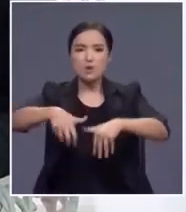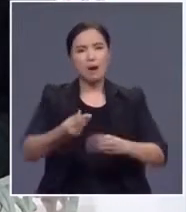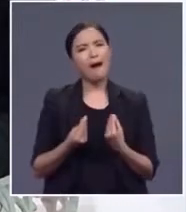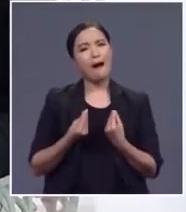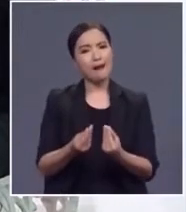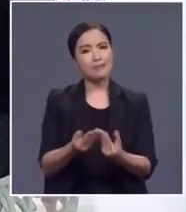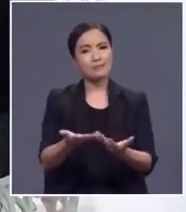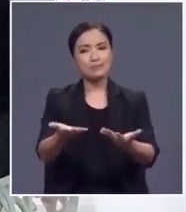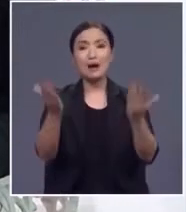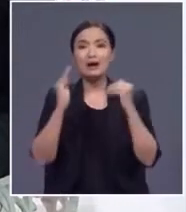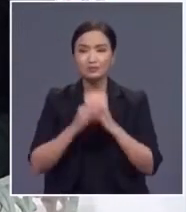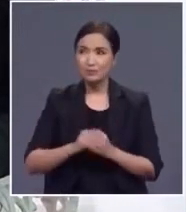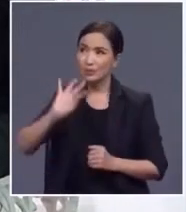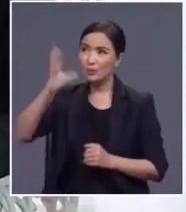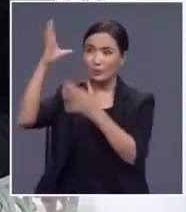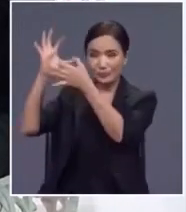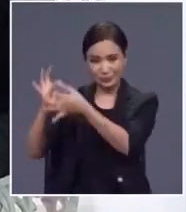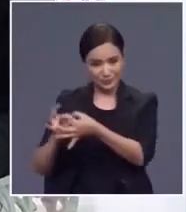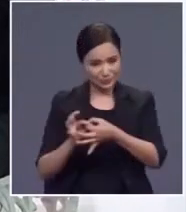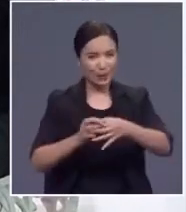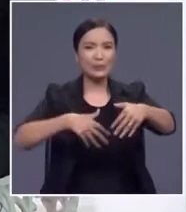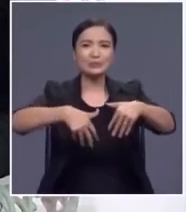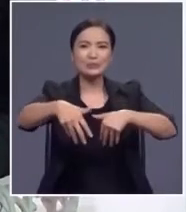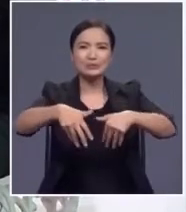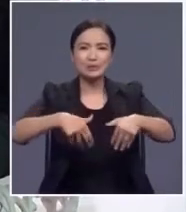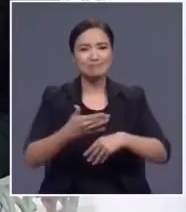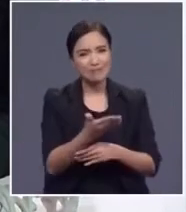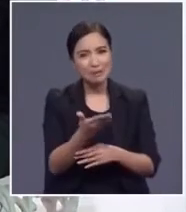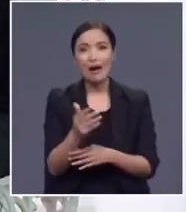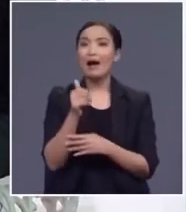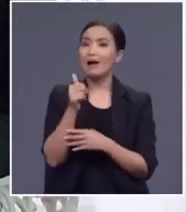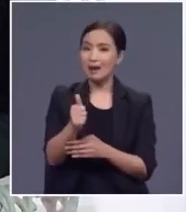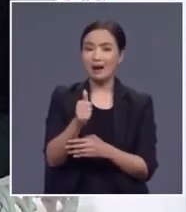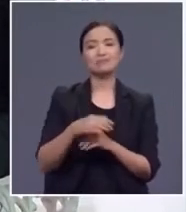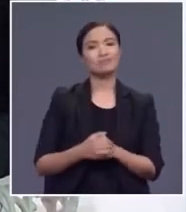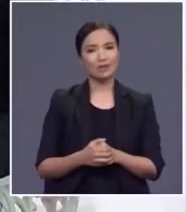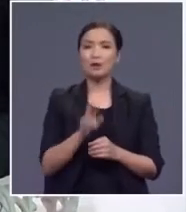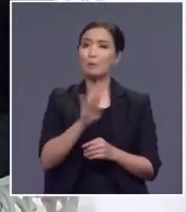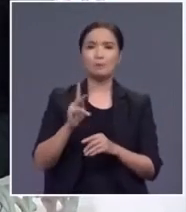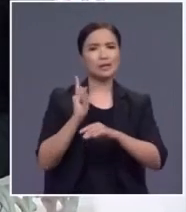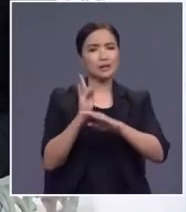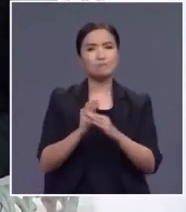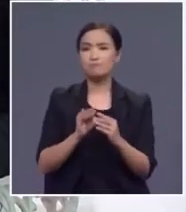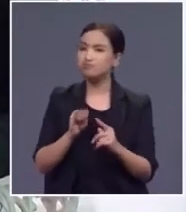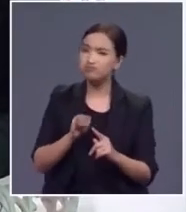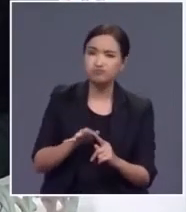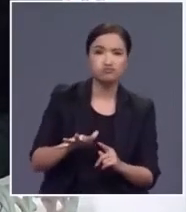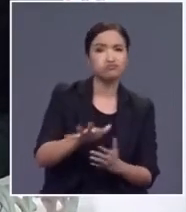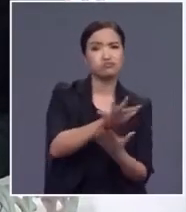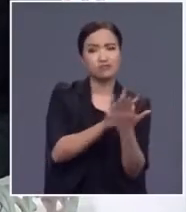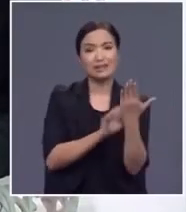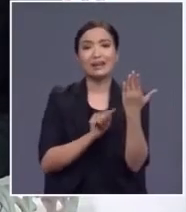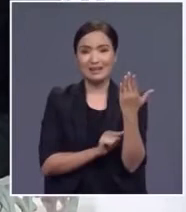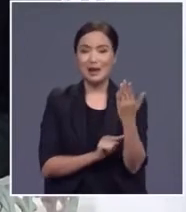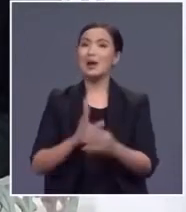งประชาคมโลกสู่กลไกประชารัฐในพื้นที่ของประเทศไทยเริ่มตั้งแต่วันพรุ่งนี้ เพราะฉะนั้นต้องติดตามนะครับภารกิจท่านนายกที่จะมา